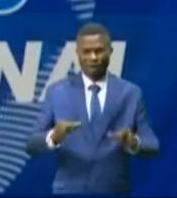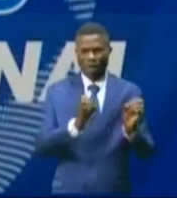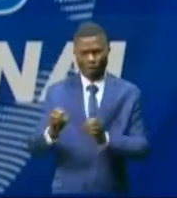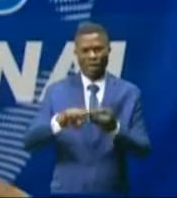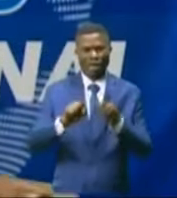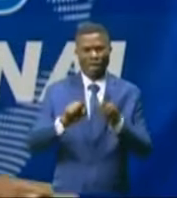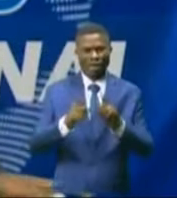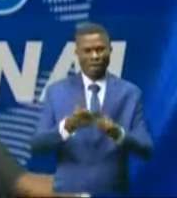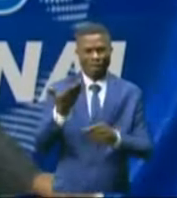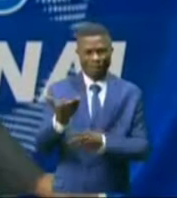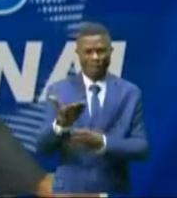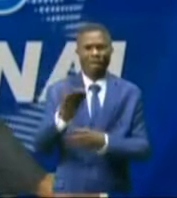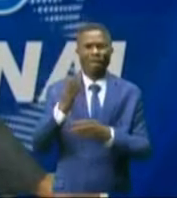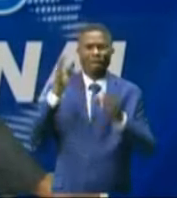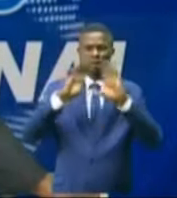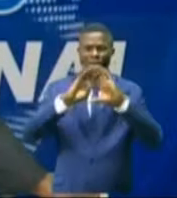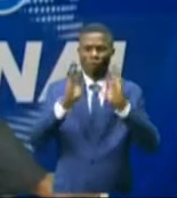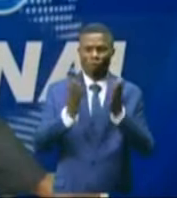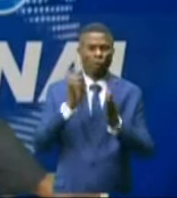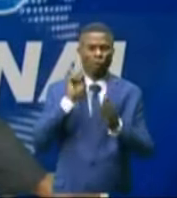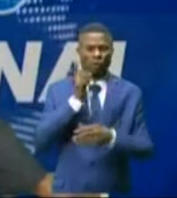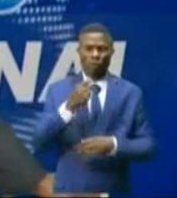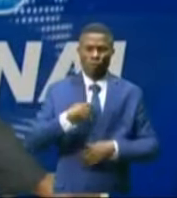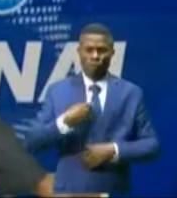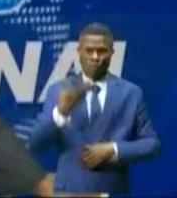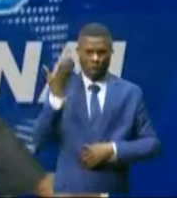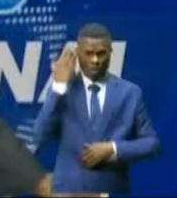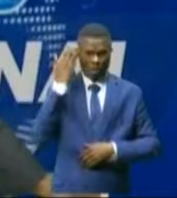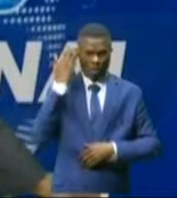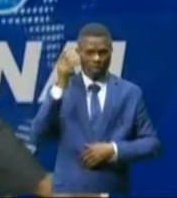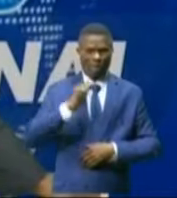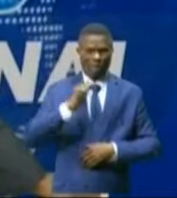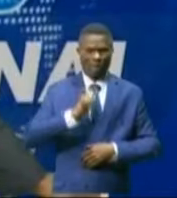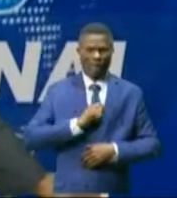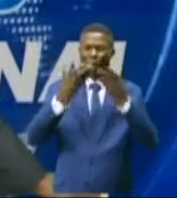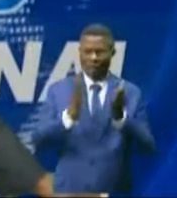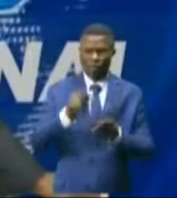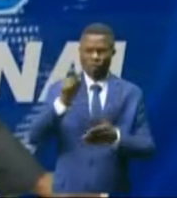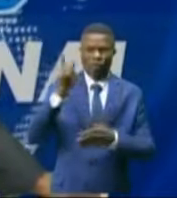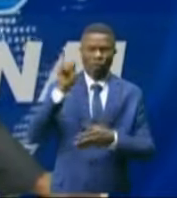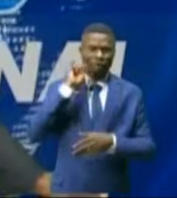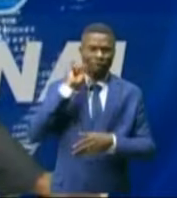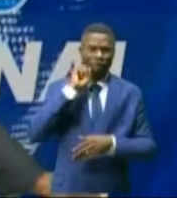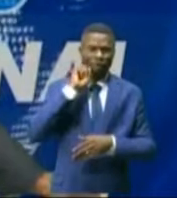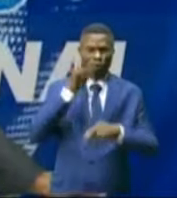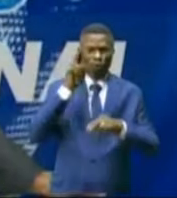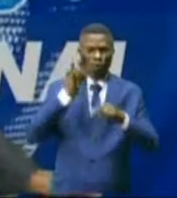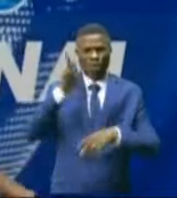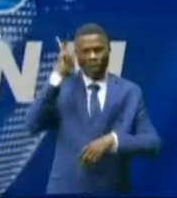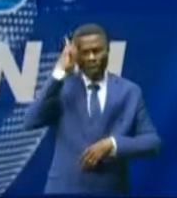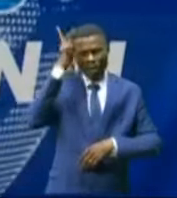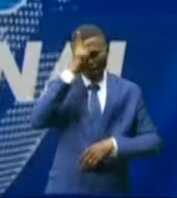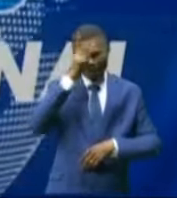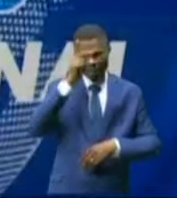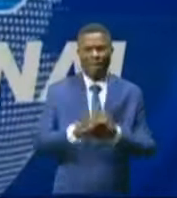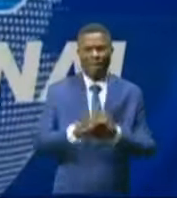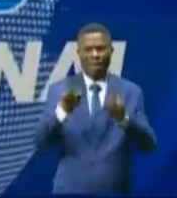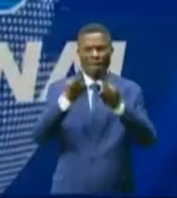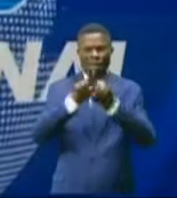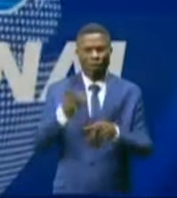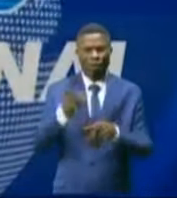Cédric Kenny et par Patrick Kachala Nonon, Hélène Mantekou, Papi Chindi, la partie technique a été assurée